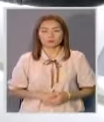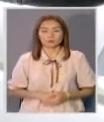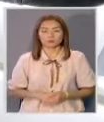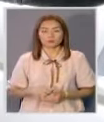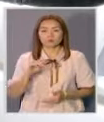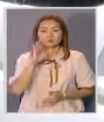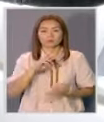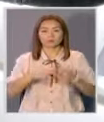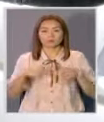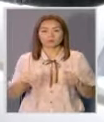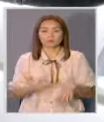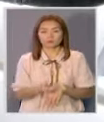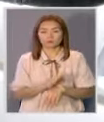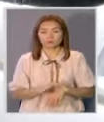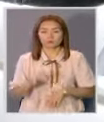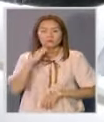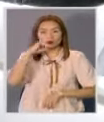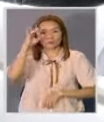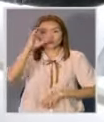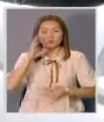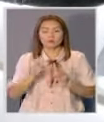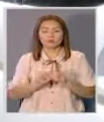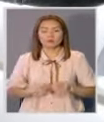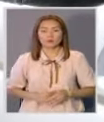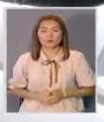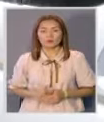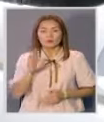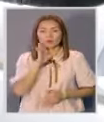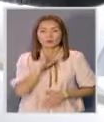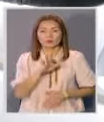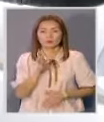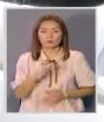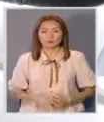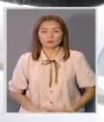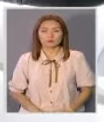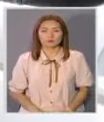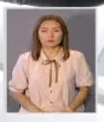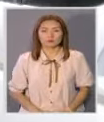мәселесі шешілмей жатыр. Енді ол Қазақстан бойынша осы су мәселесін көтеріліп жатыр.